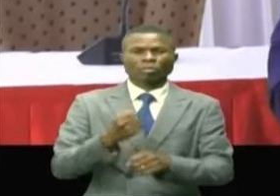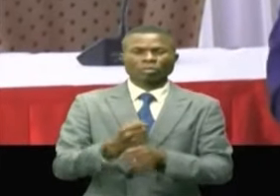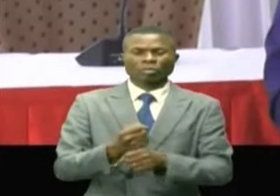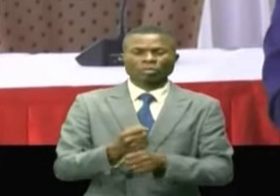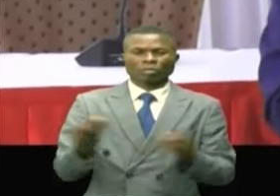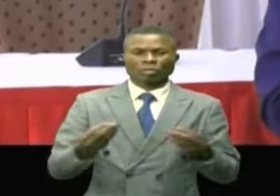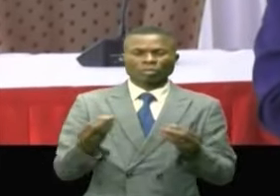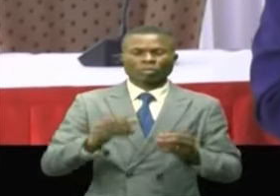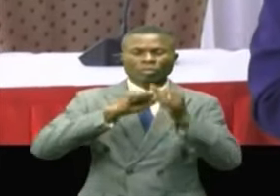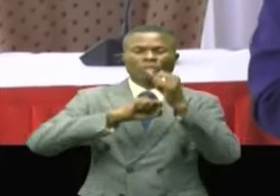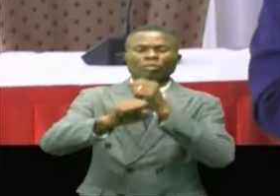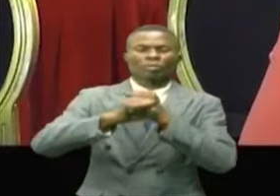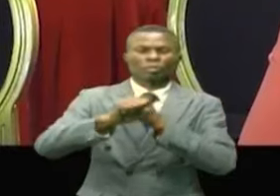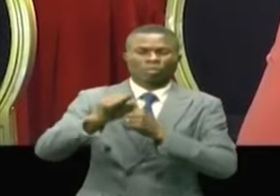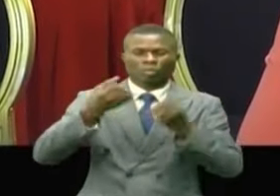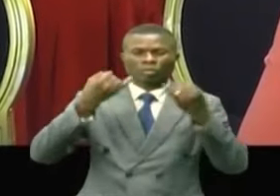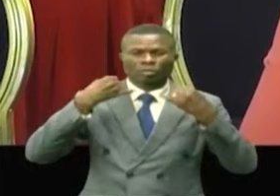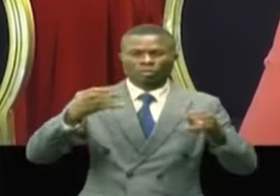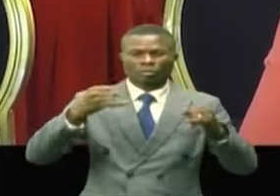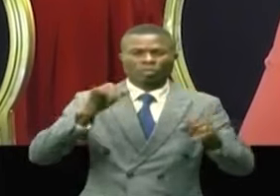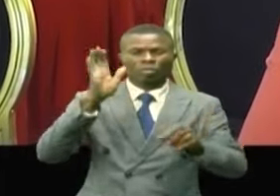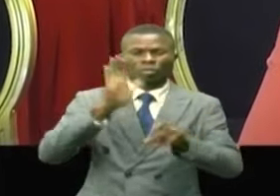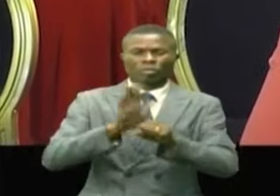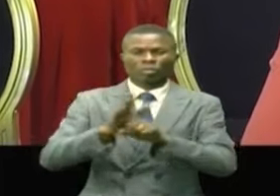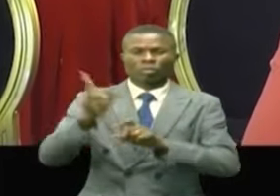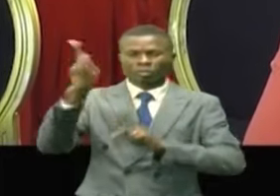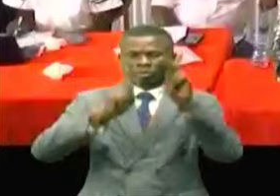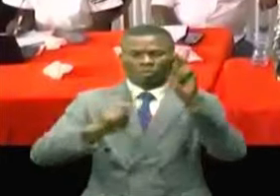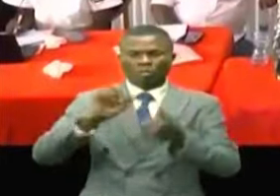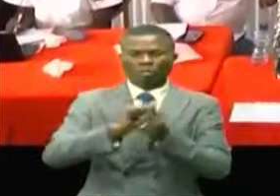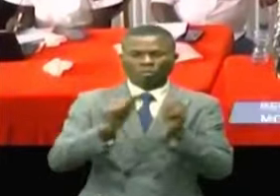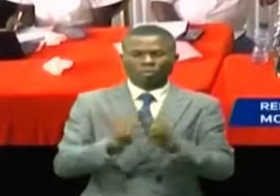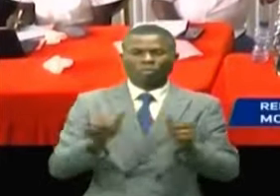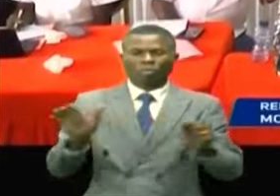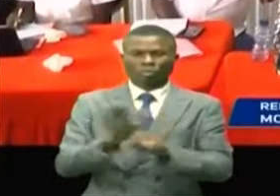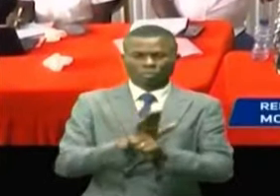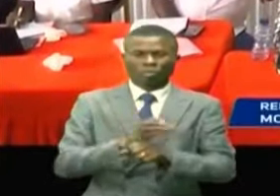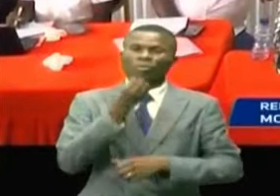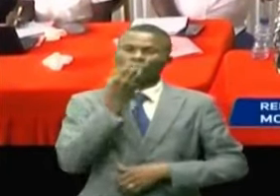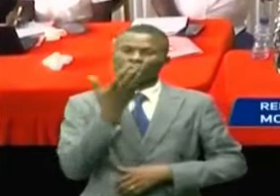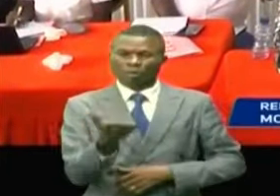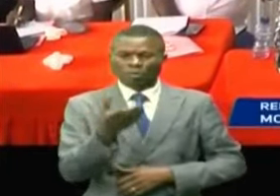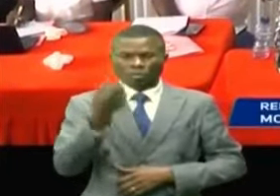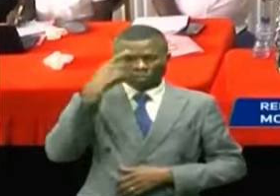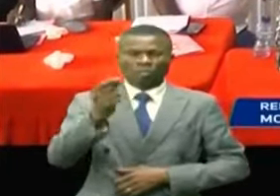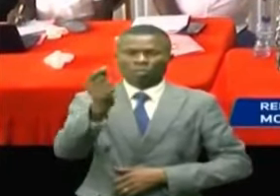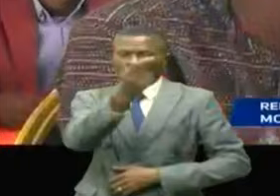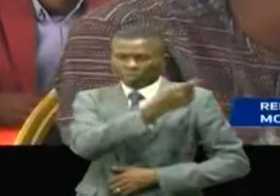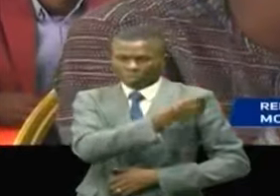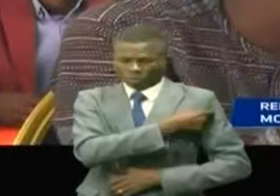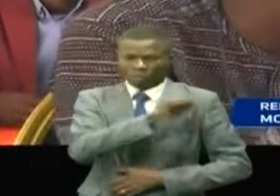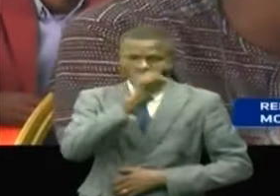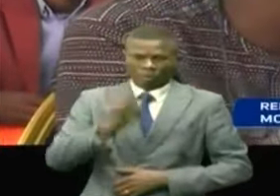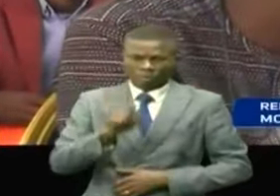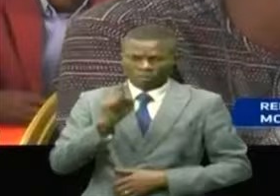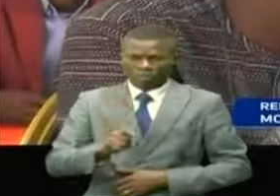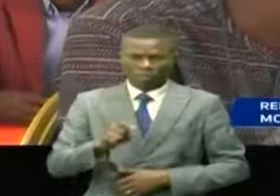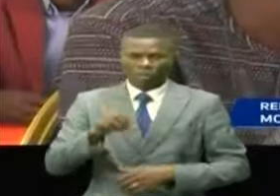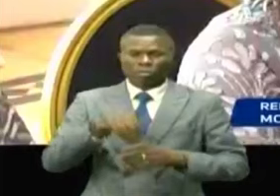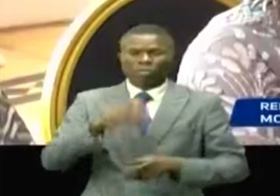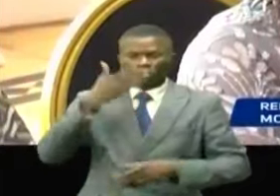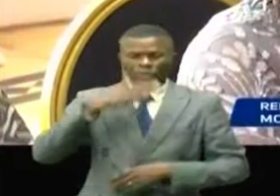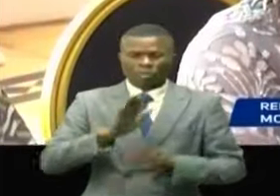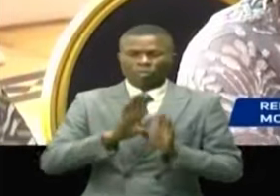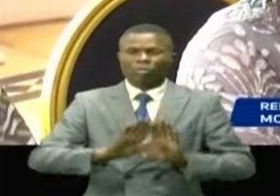afin de sensibiliser et informer le grand public sur ce paquet complet qui par exemple pour la vaccination devrait aller dans des centres de santé